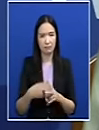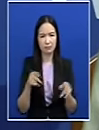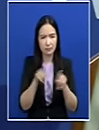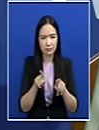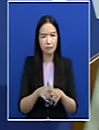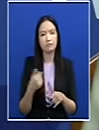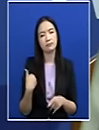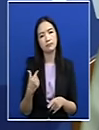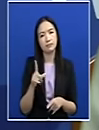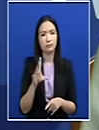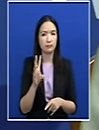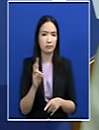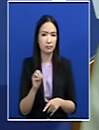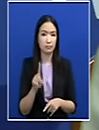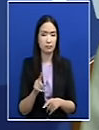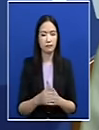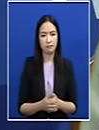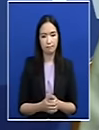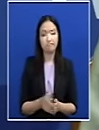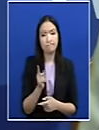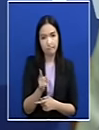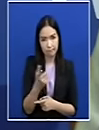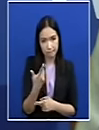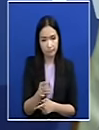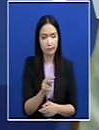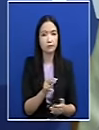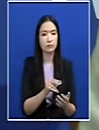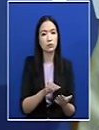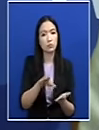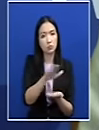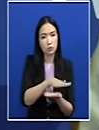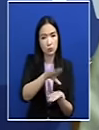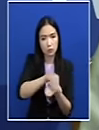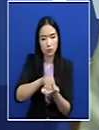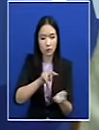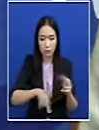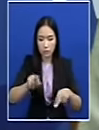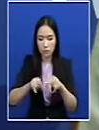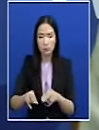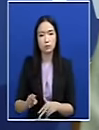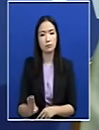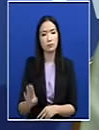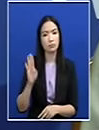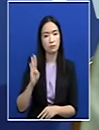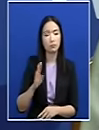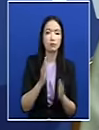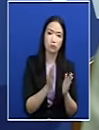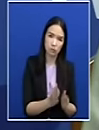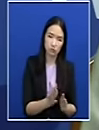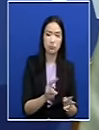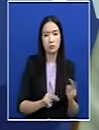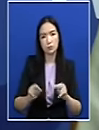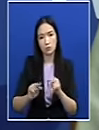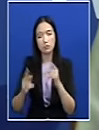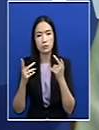61รายชื่อนะครับซึ่งจริงๆแล้วจากการตรวจสอบโดยทั่วไปบุคคลก็ดีนิติบุคคลก็ดีนะครับ